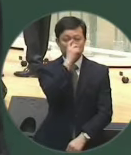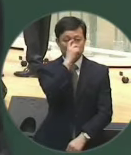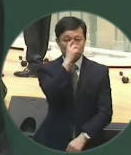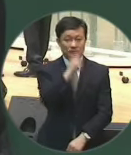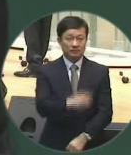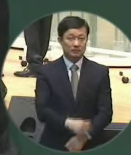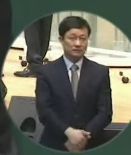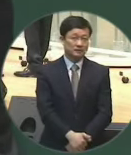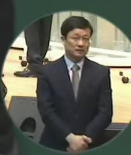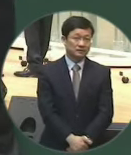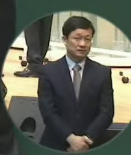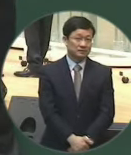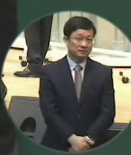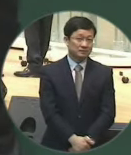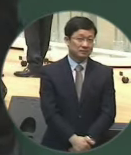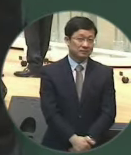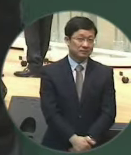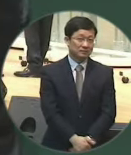대부분